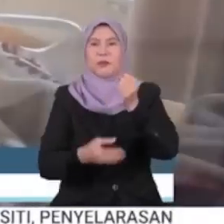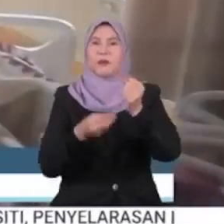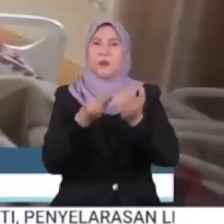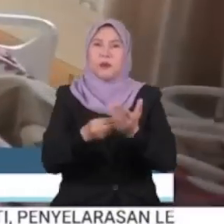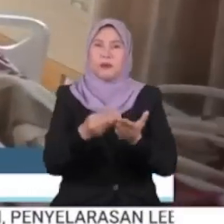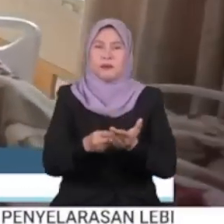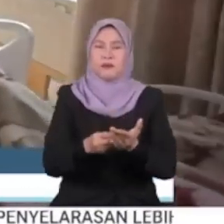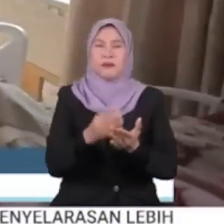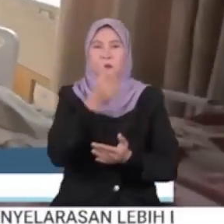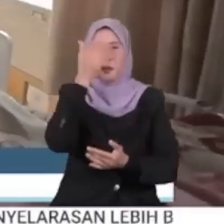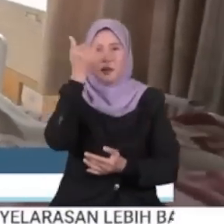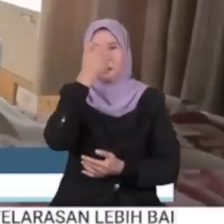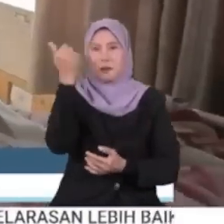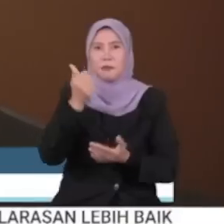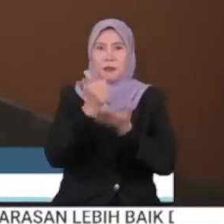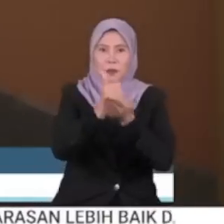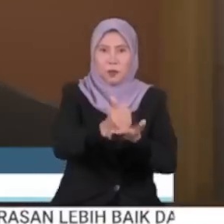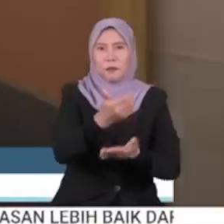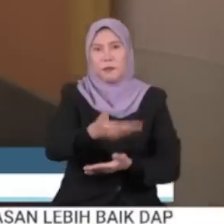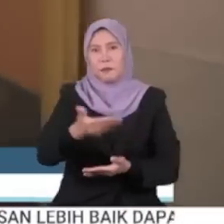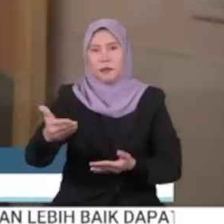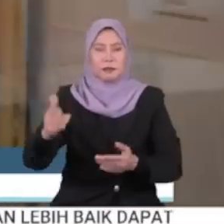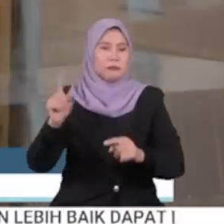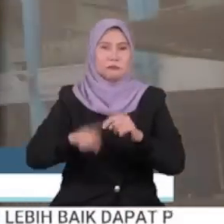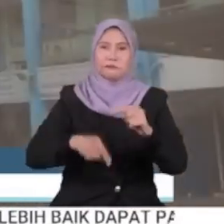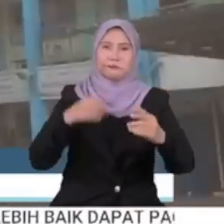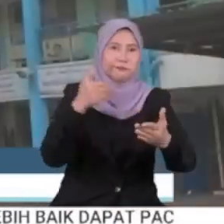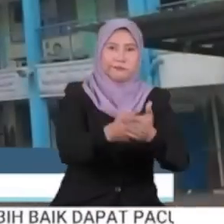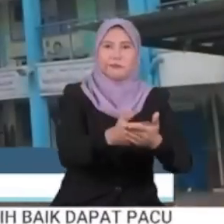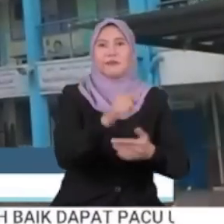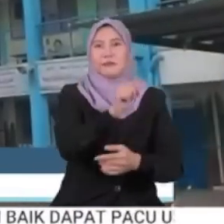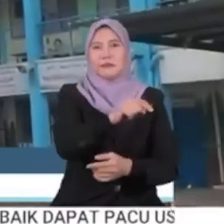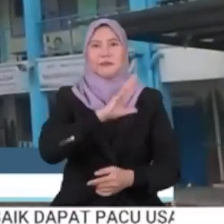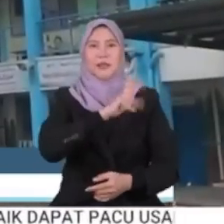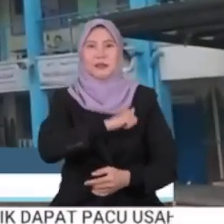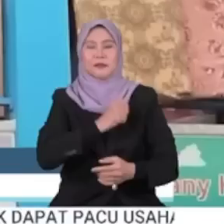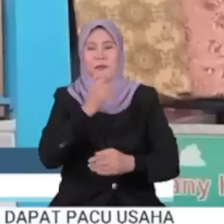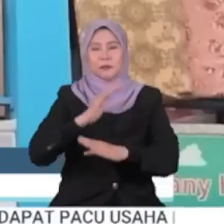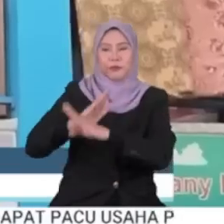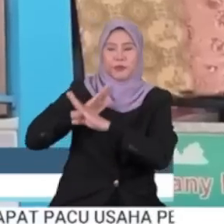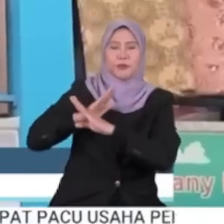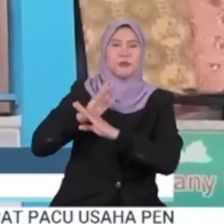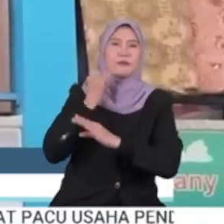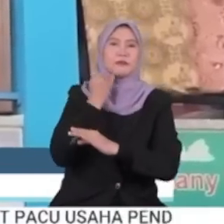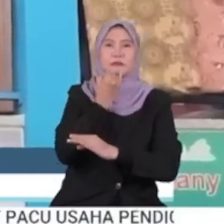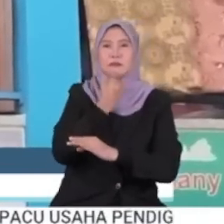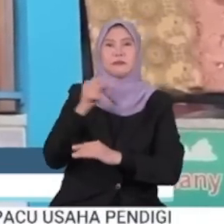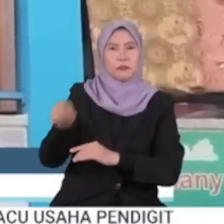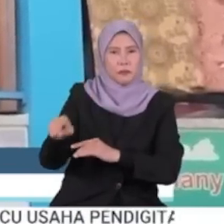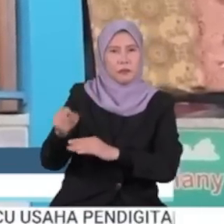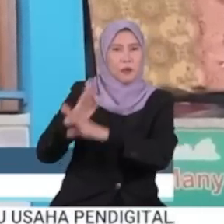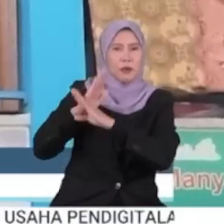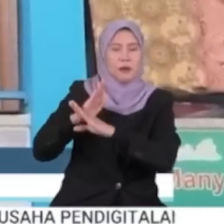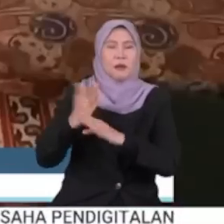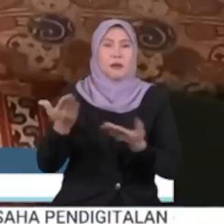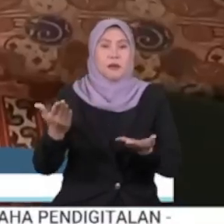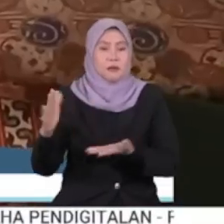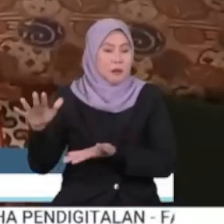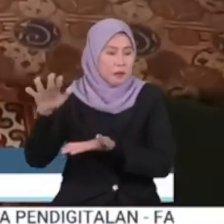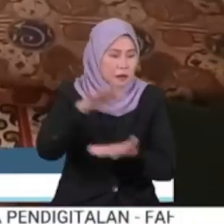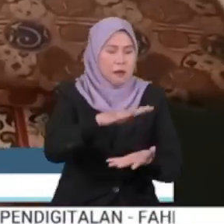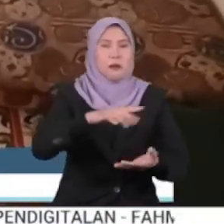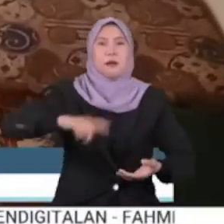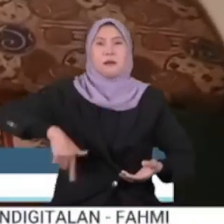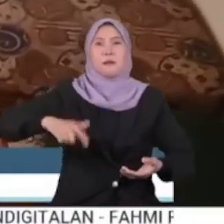kewangan. Ini disebabkan bantuan barangan tidak dapat disampaikan kerana sekatan pihak Israel yang menyebabkan bantuan